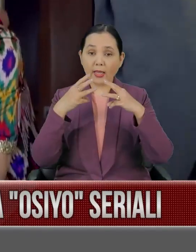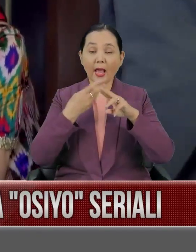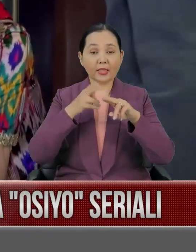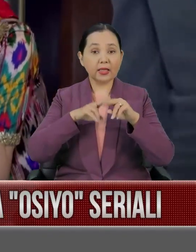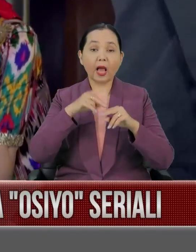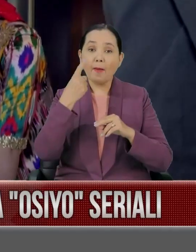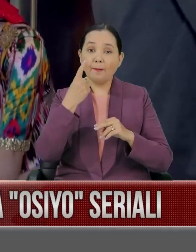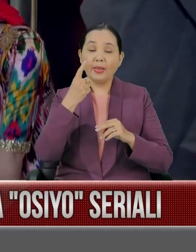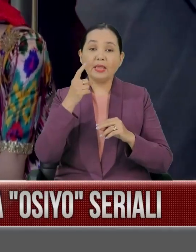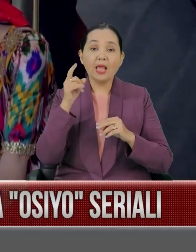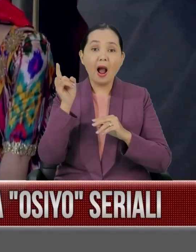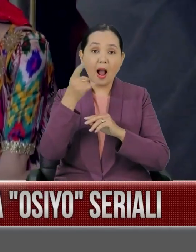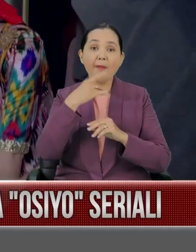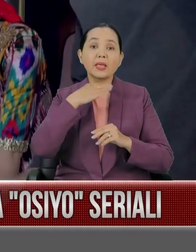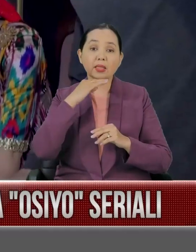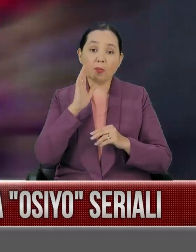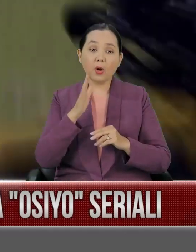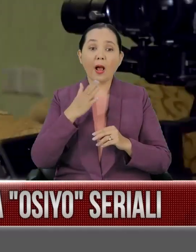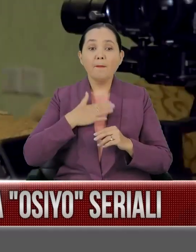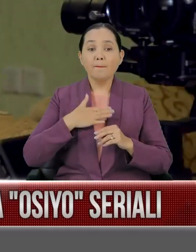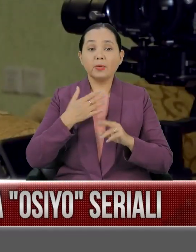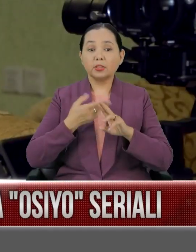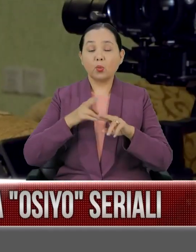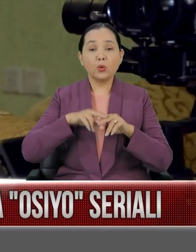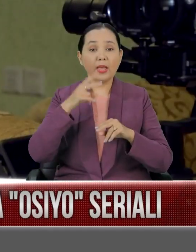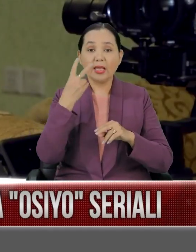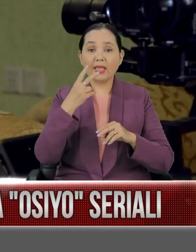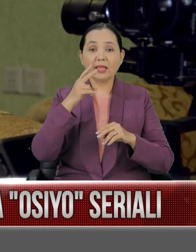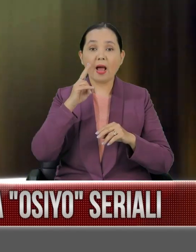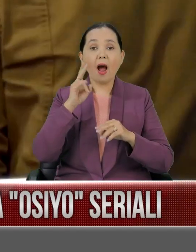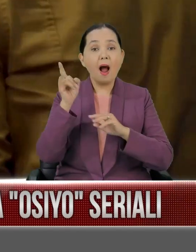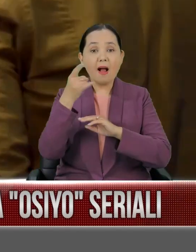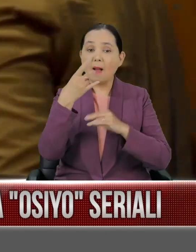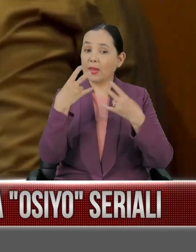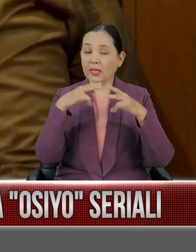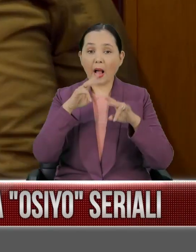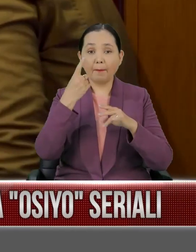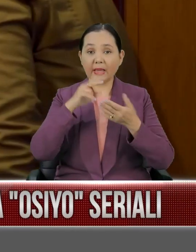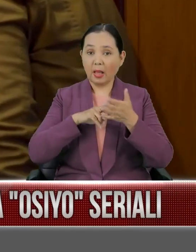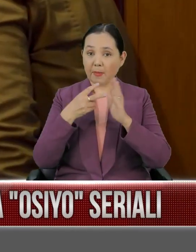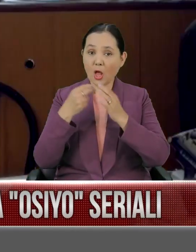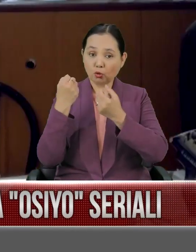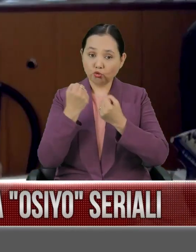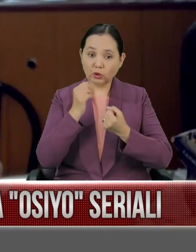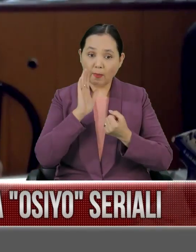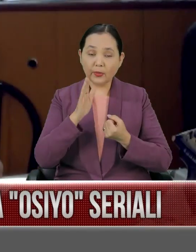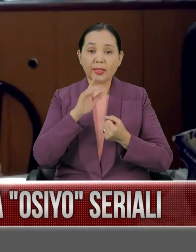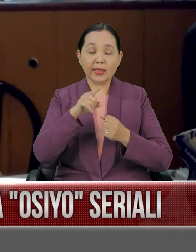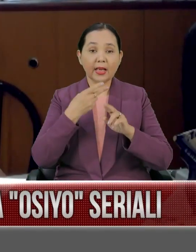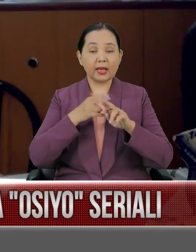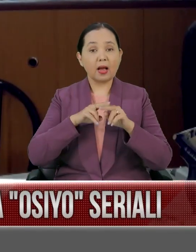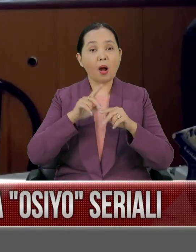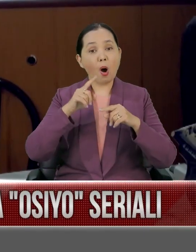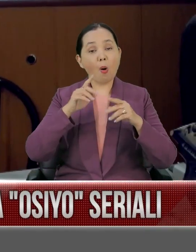uchun bitta kamerani o'zi yetarli bo'ldi. Bizga unda 2 ta kamerani keragi yo'qdi. Bitta planni ushlab turibdi. Tiqqitib